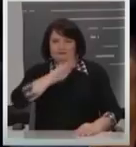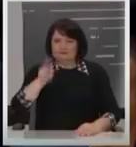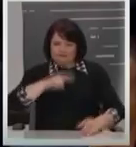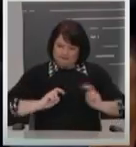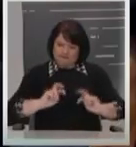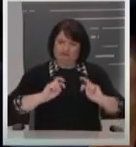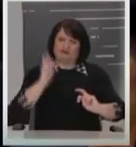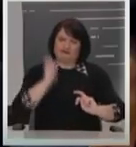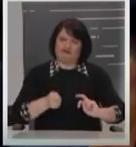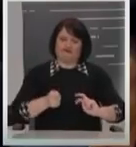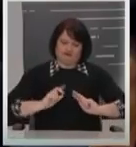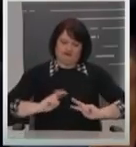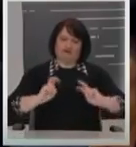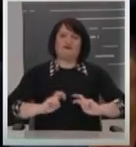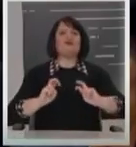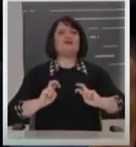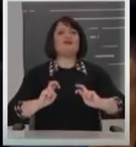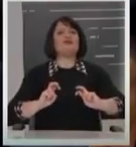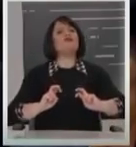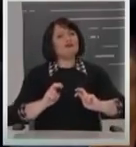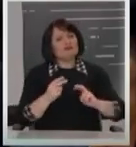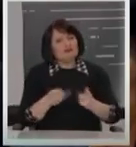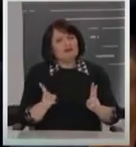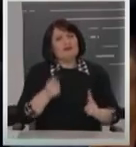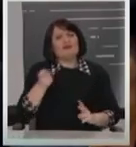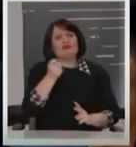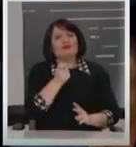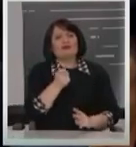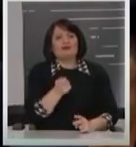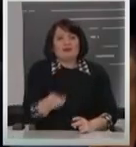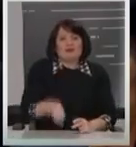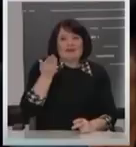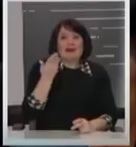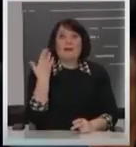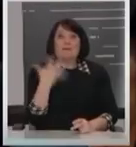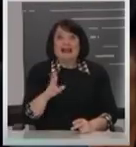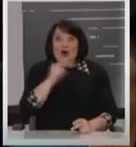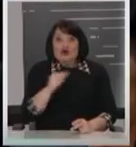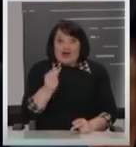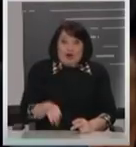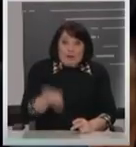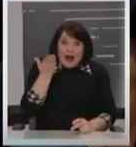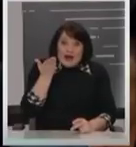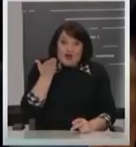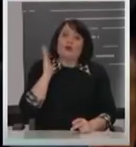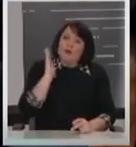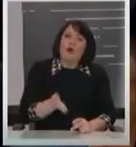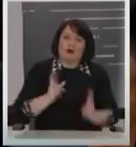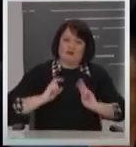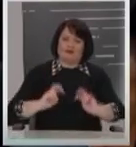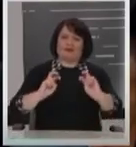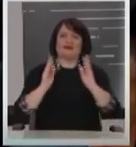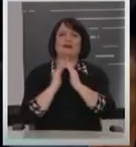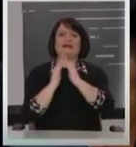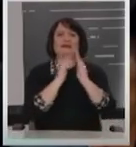πληστηριασμοί επιτρέπεται να επιβάλλονται για αποσάλιξη πρόθεσμα άνω των 500 ευρώ. Τη φτωχολογιά χτυπάτε